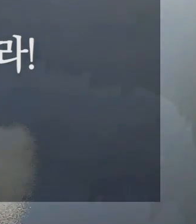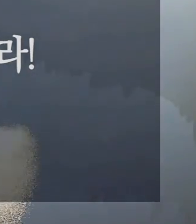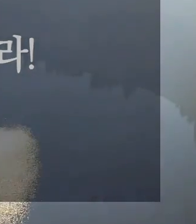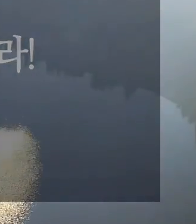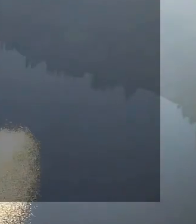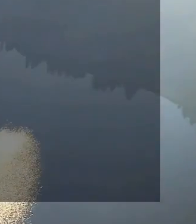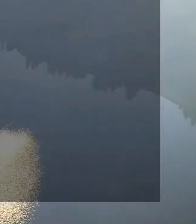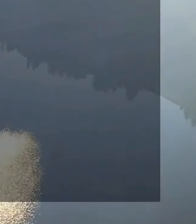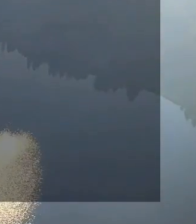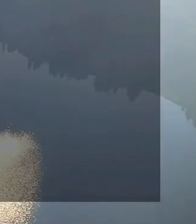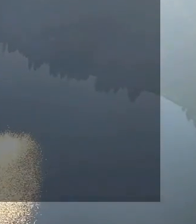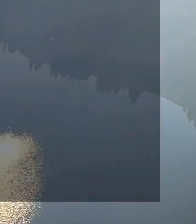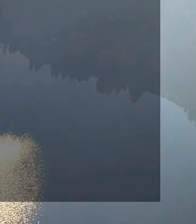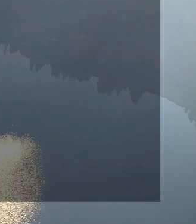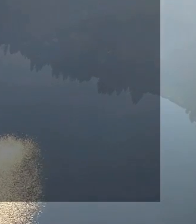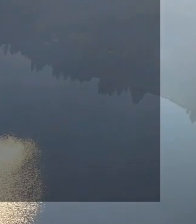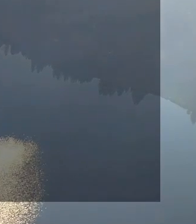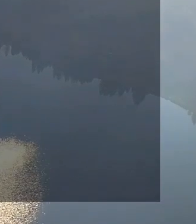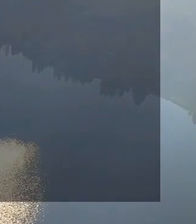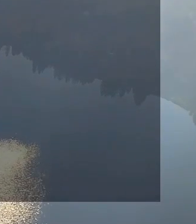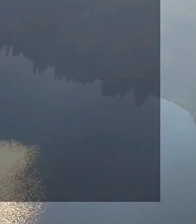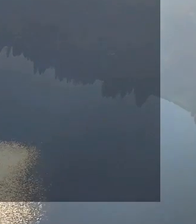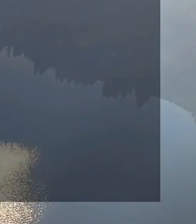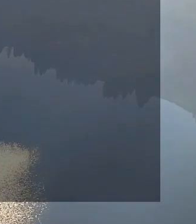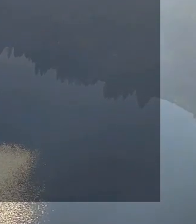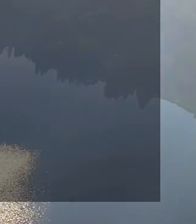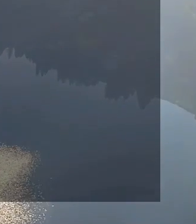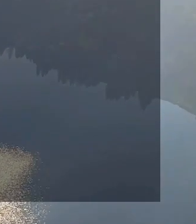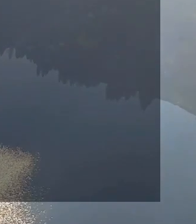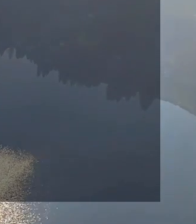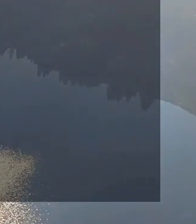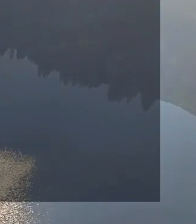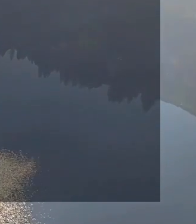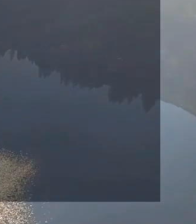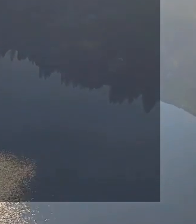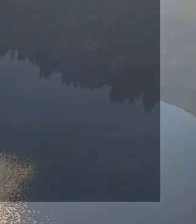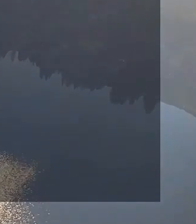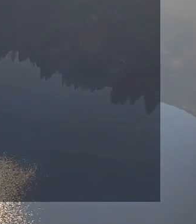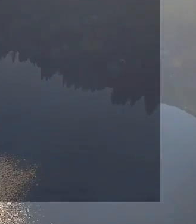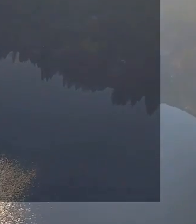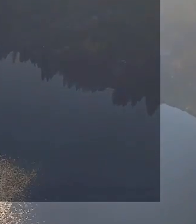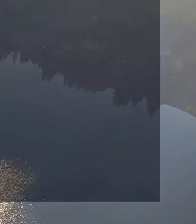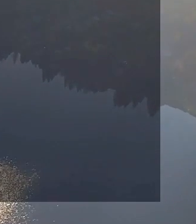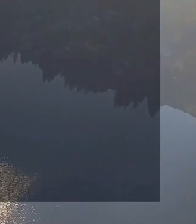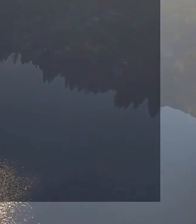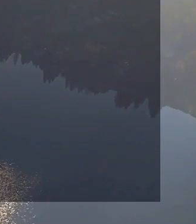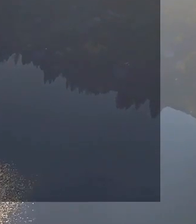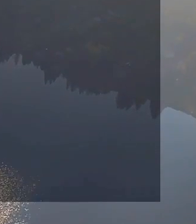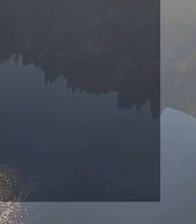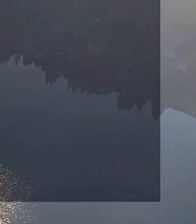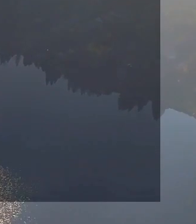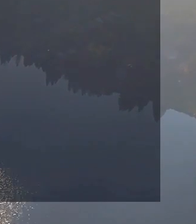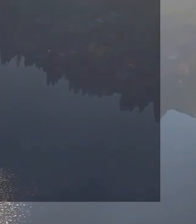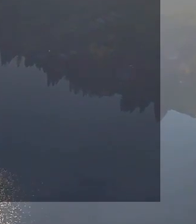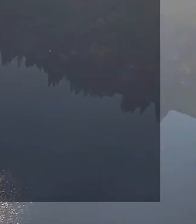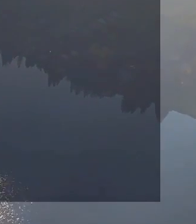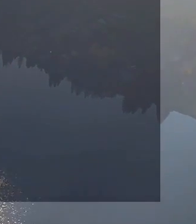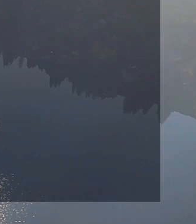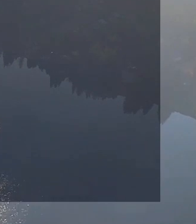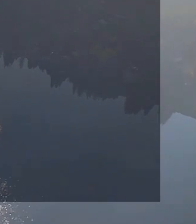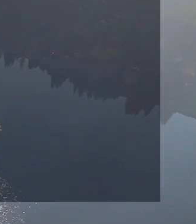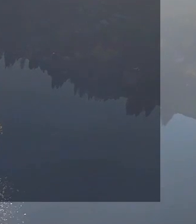오십시오. 주 예수의 은혜가 여러분과 함께 있기를 빕니다. 나는 그리스도 예수